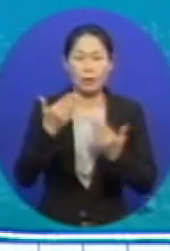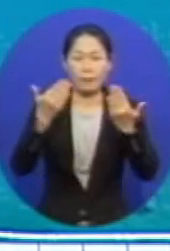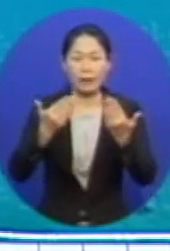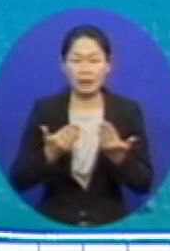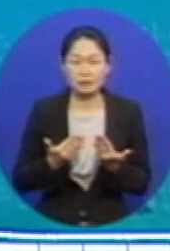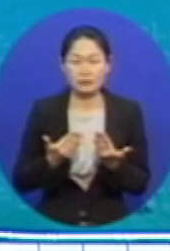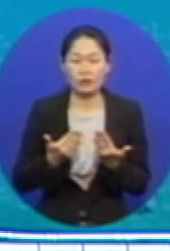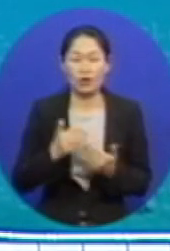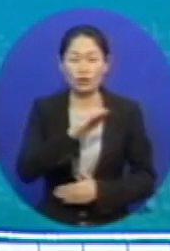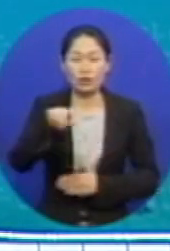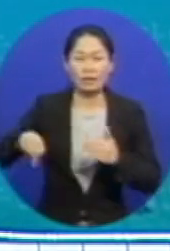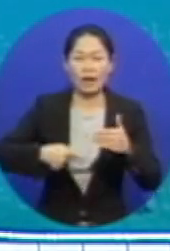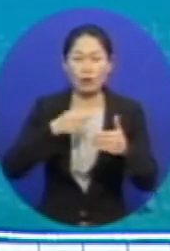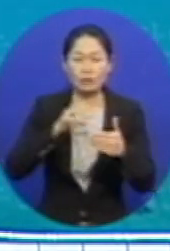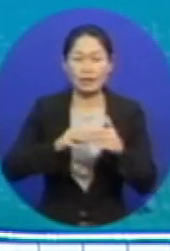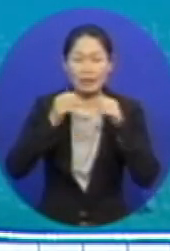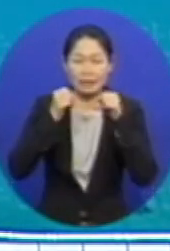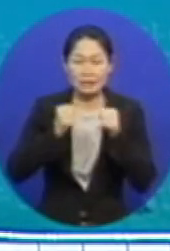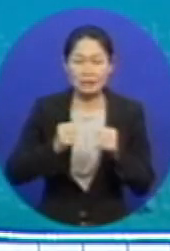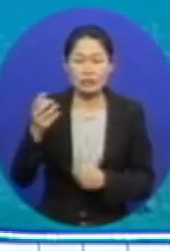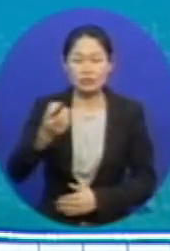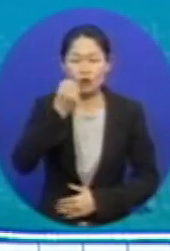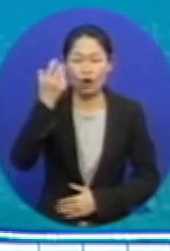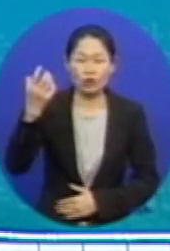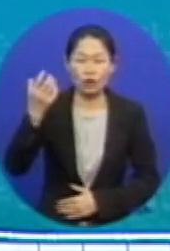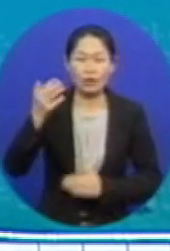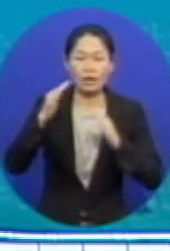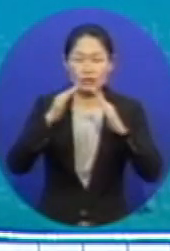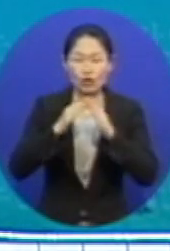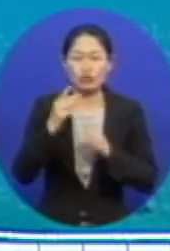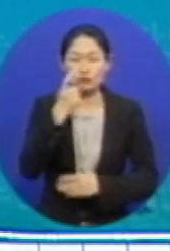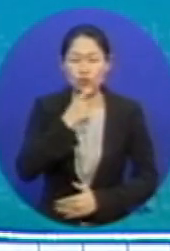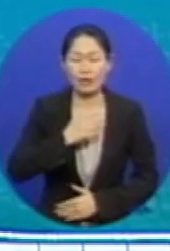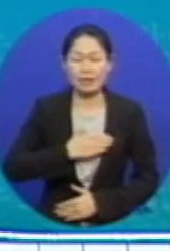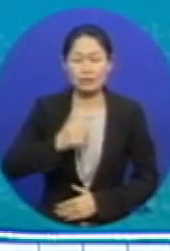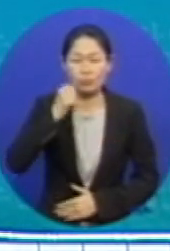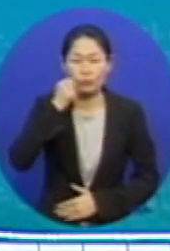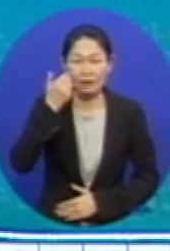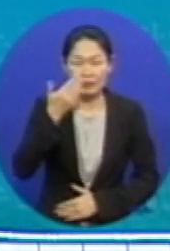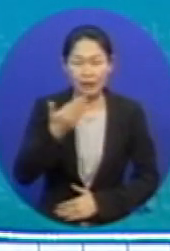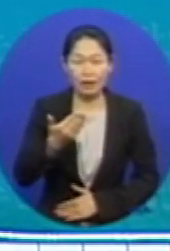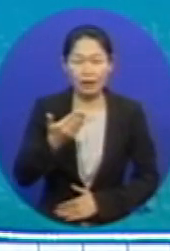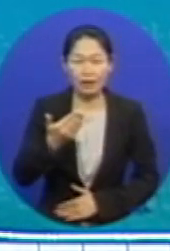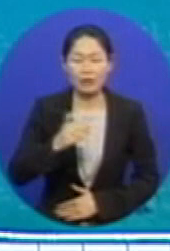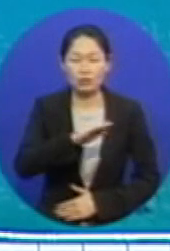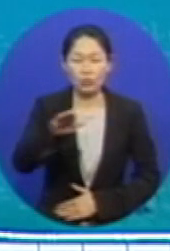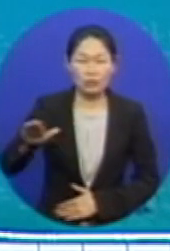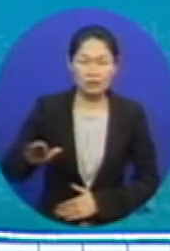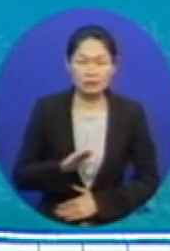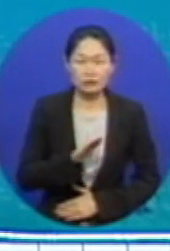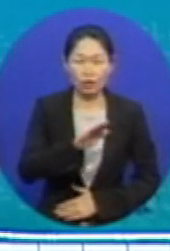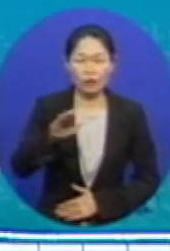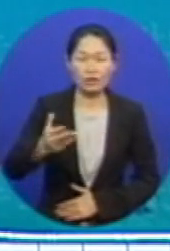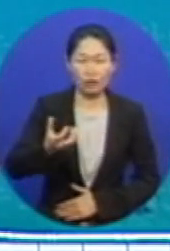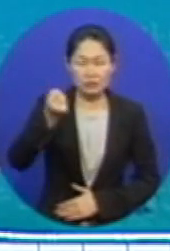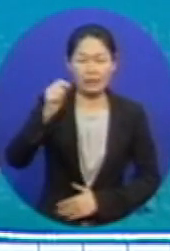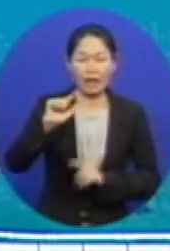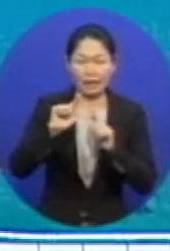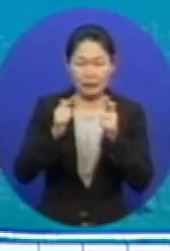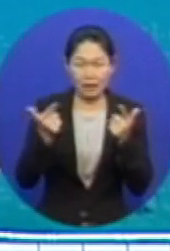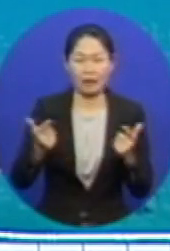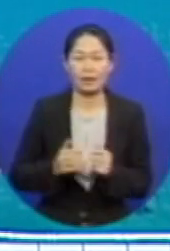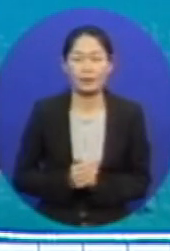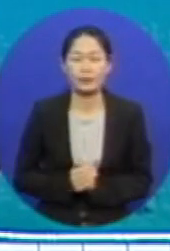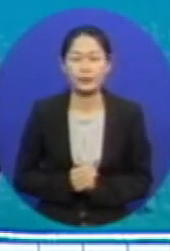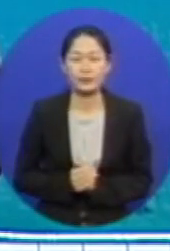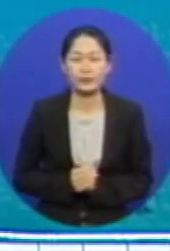가운데 계신 성령의 전인 줄 알지 못하느냐 너희는 너희 것이 아니라